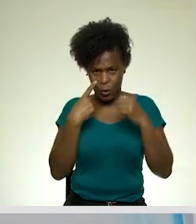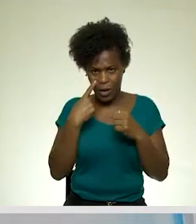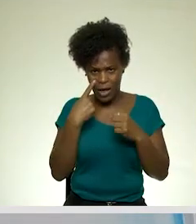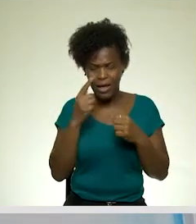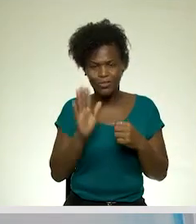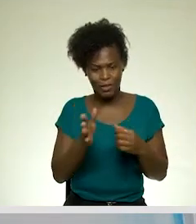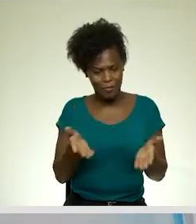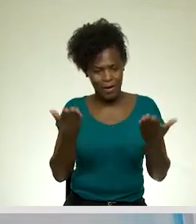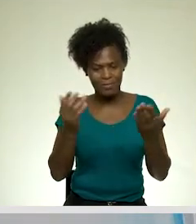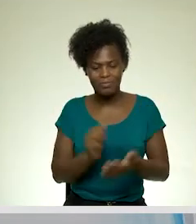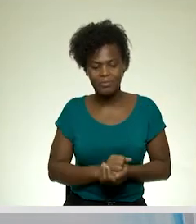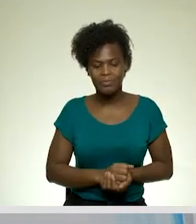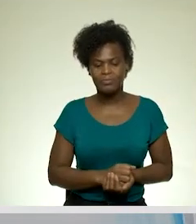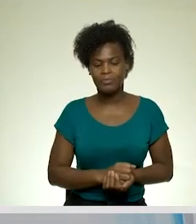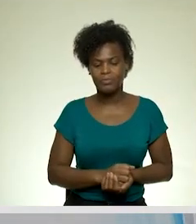vas-y.